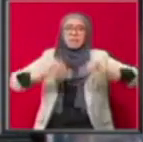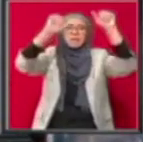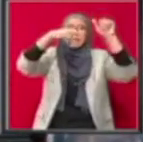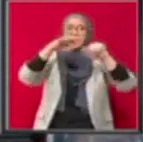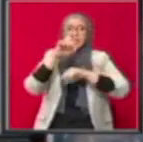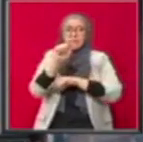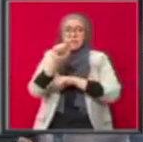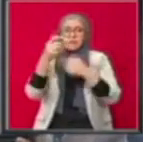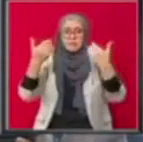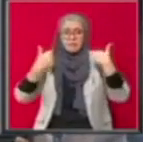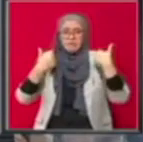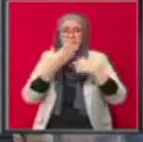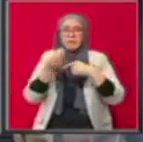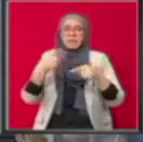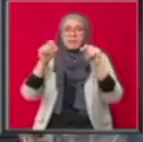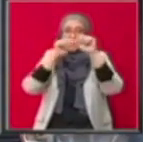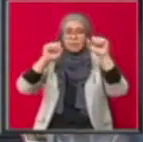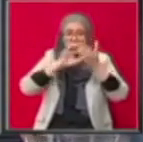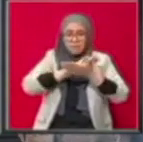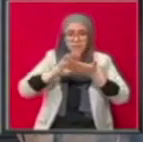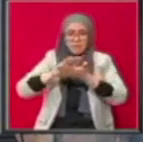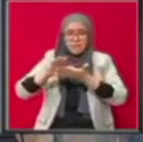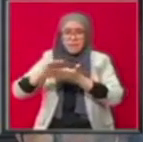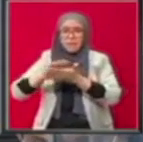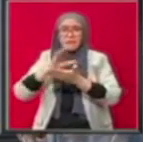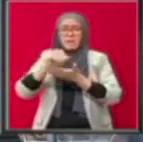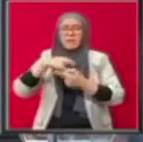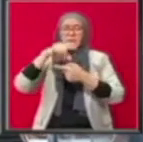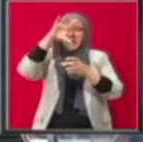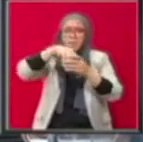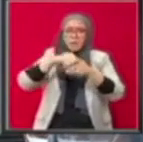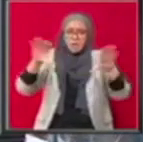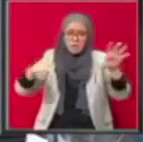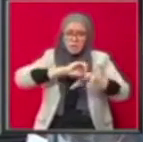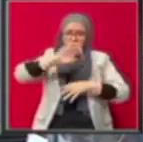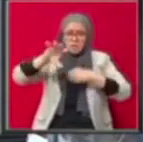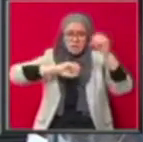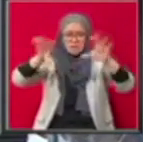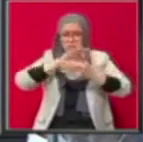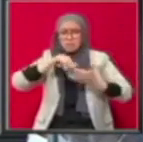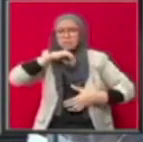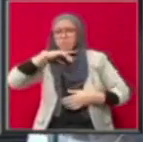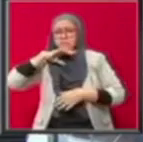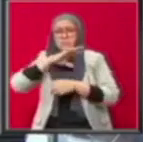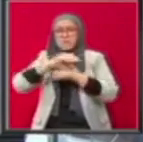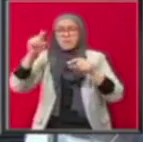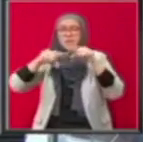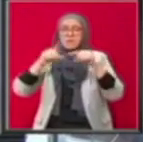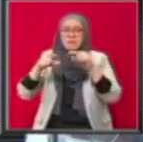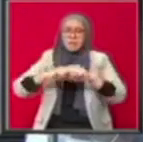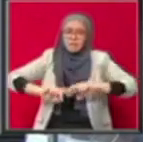ikan dan juga pembersihan serta masuk dalam membuang sungai atau ribet trail